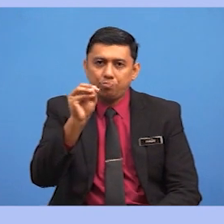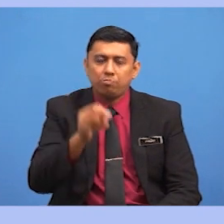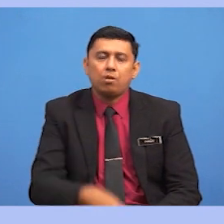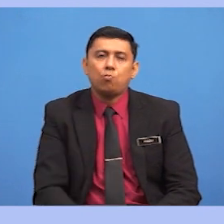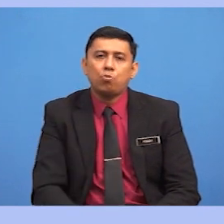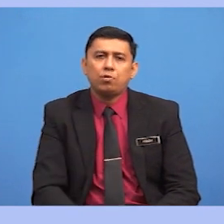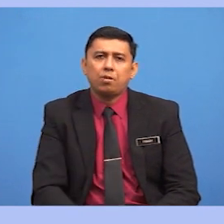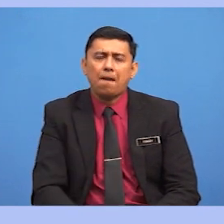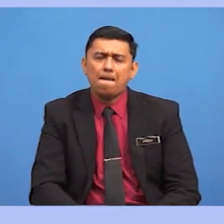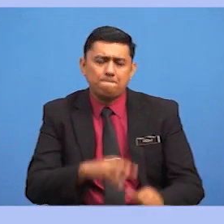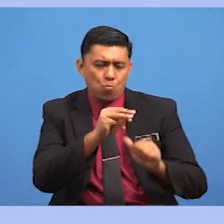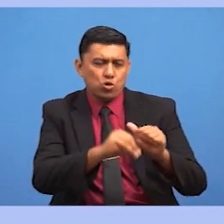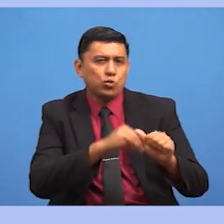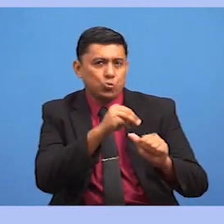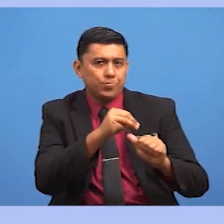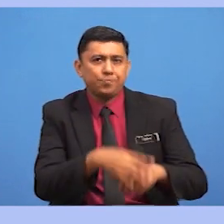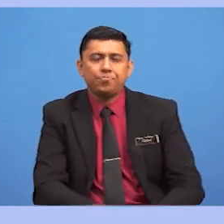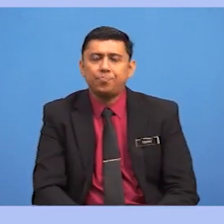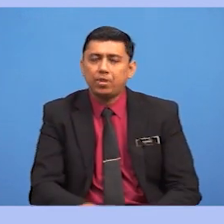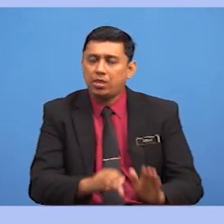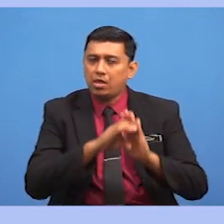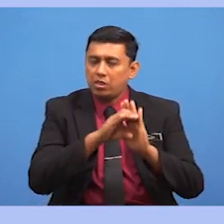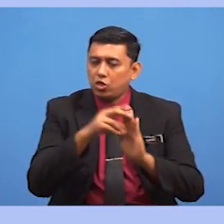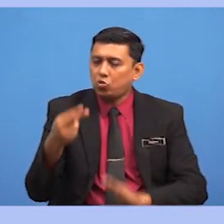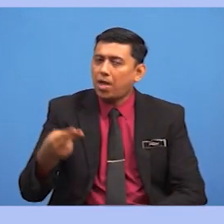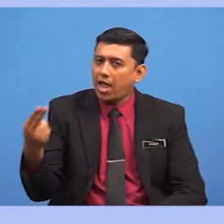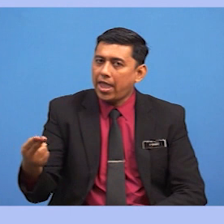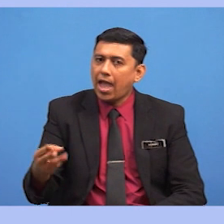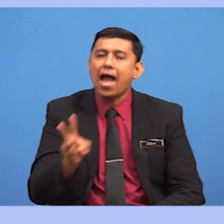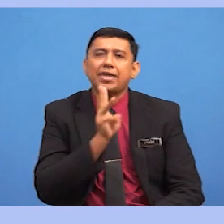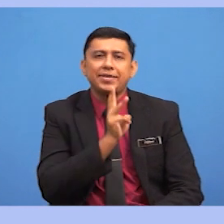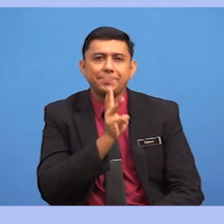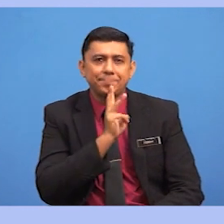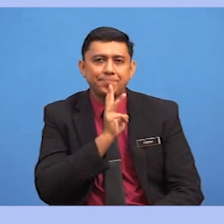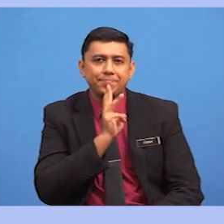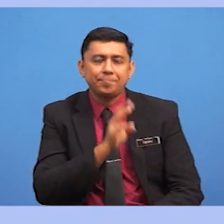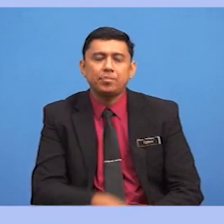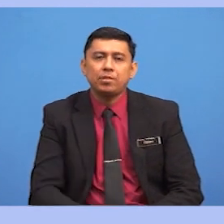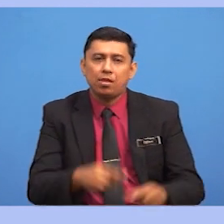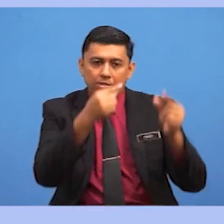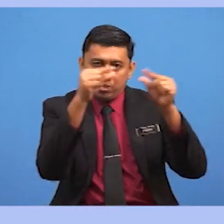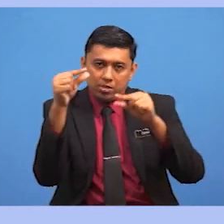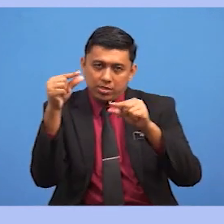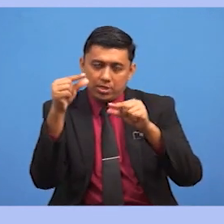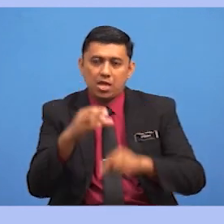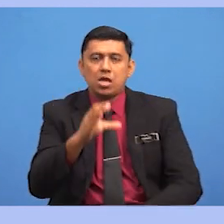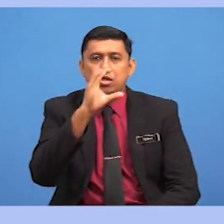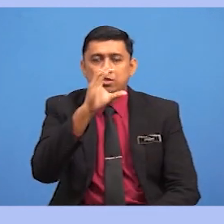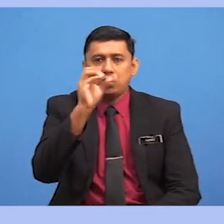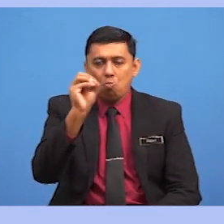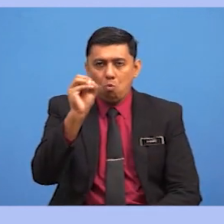Bagi zarah molekul, contoh bahannya adalah air, gas karbon